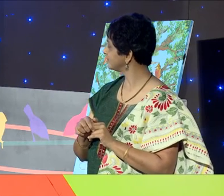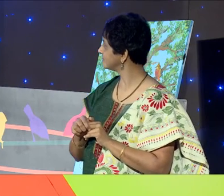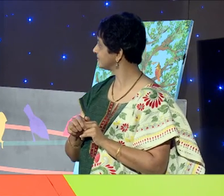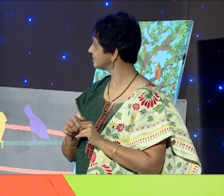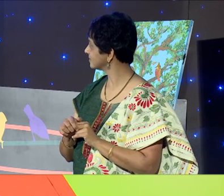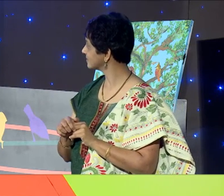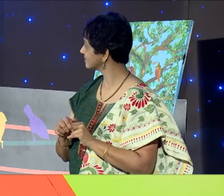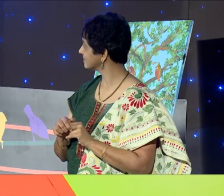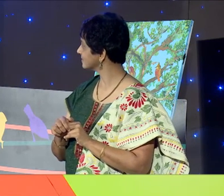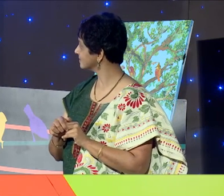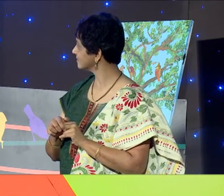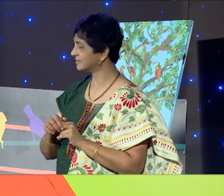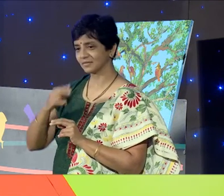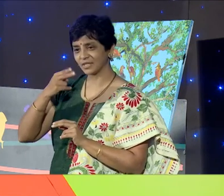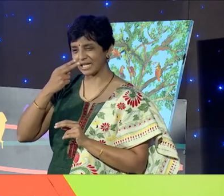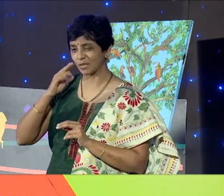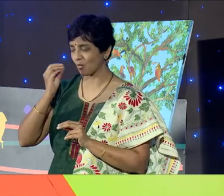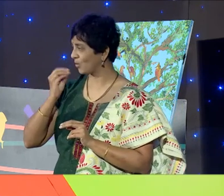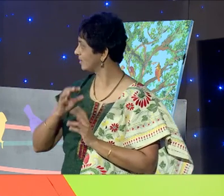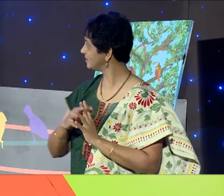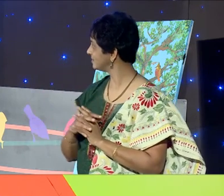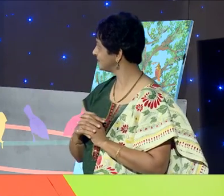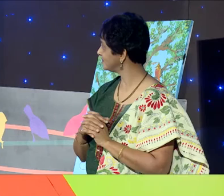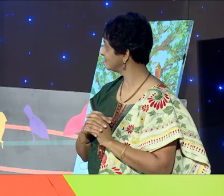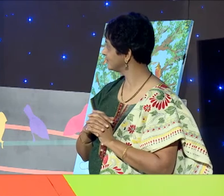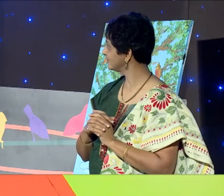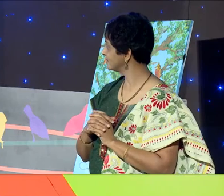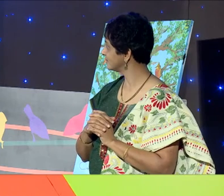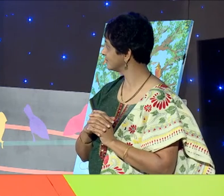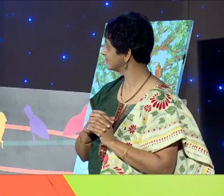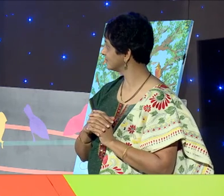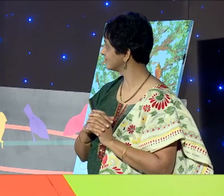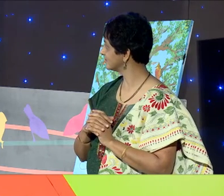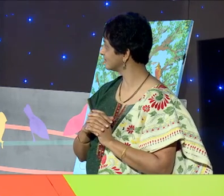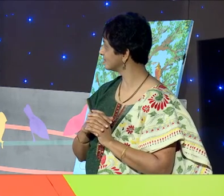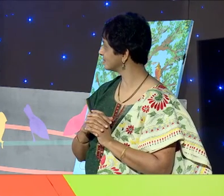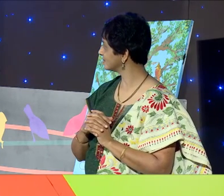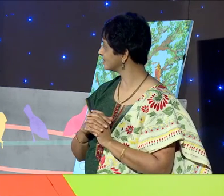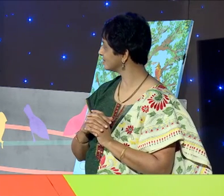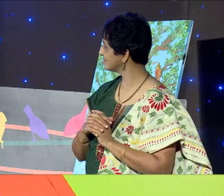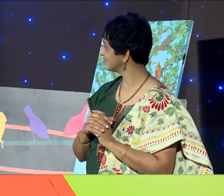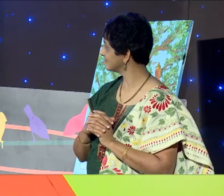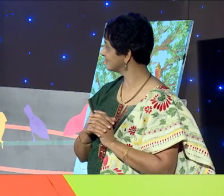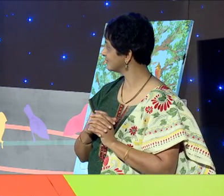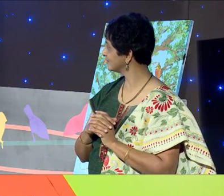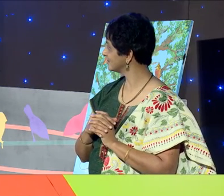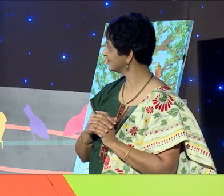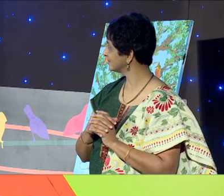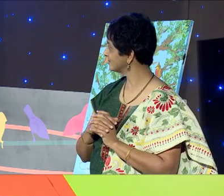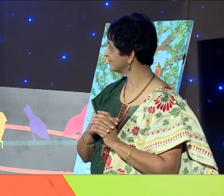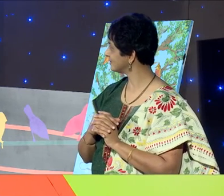पहाड़ों मत करो गुरुर अपने पे इतना, हमने आसमान से भी परे मंजिलों को तलाशना सीख लिया